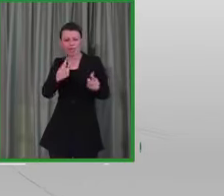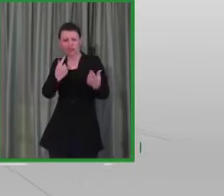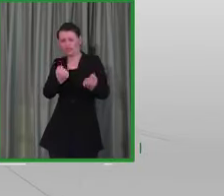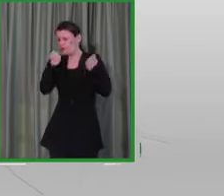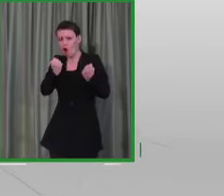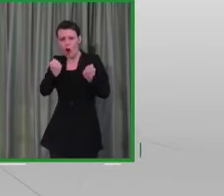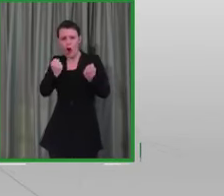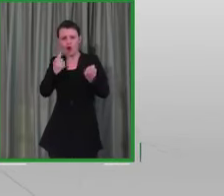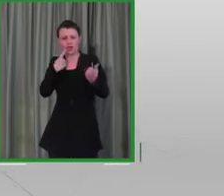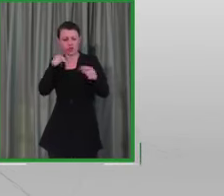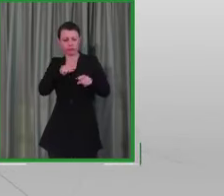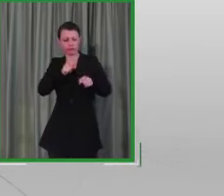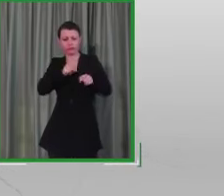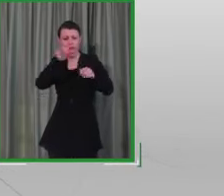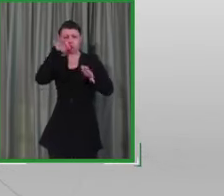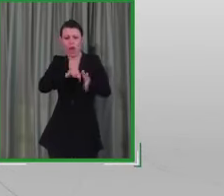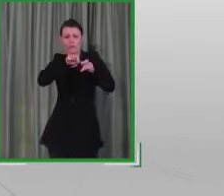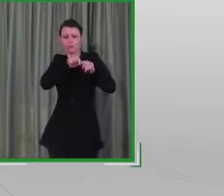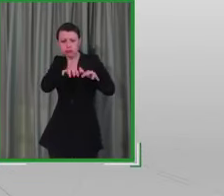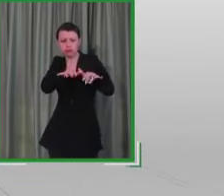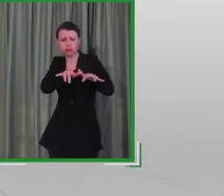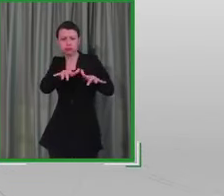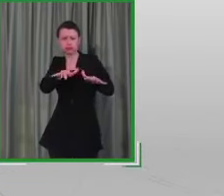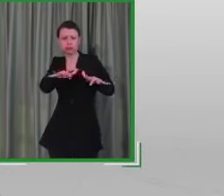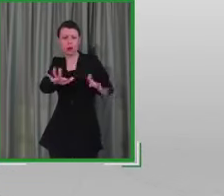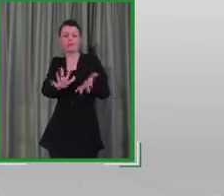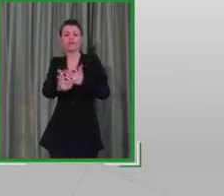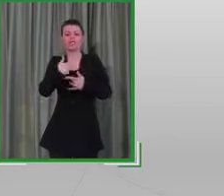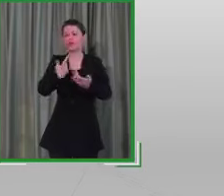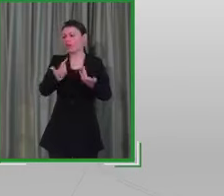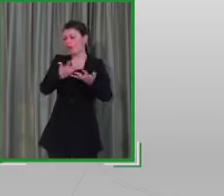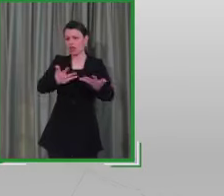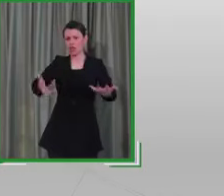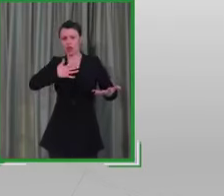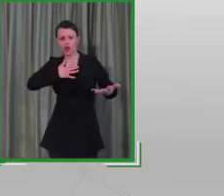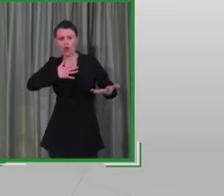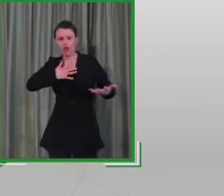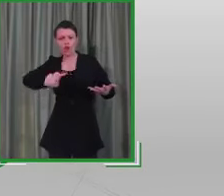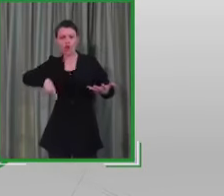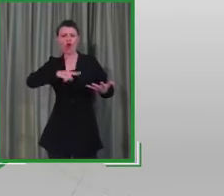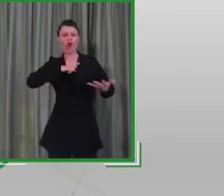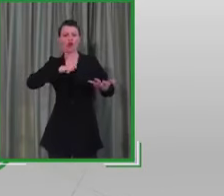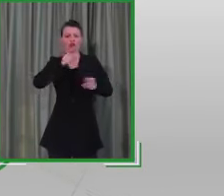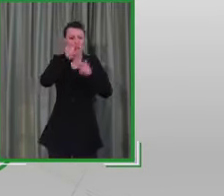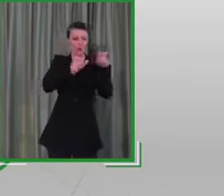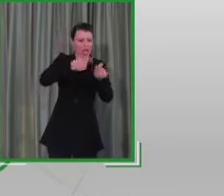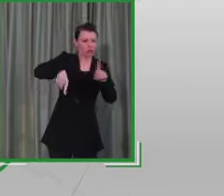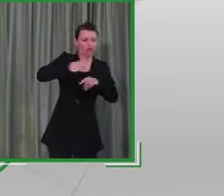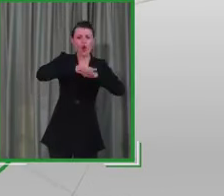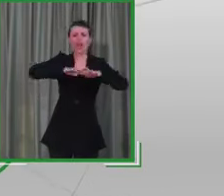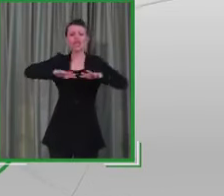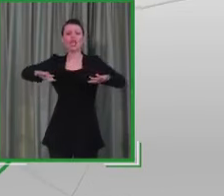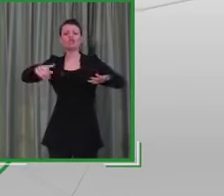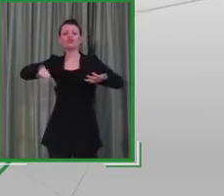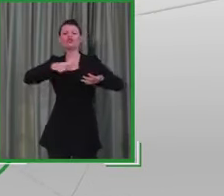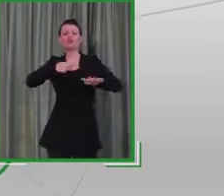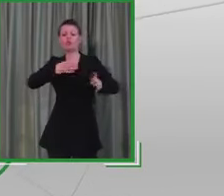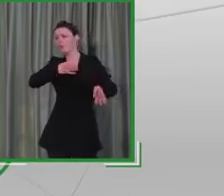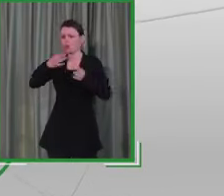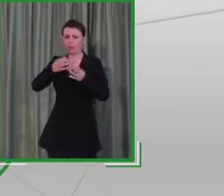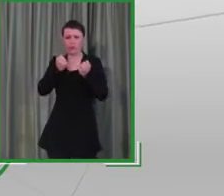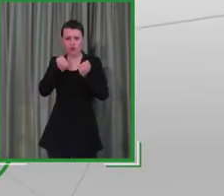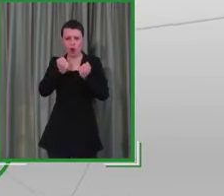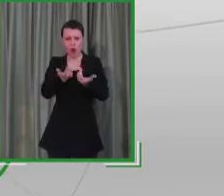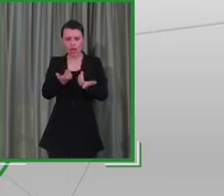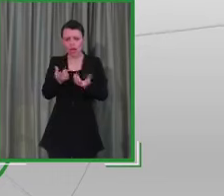così al cuore il nostro tessuto alla nostra gente ecco come mai milano ma